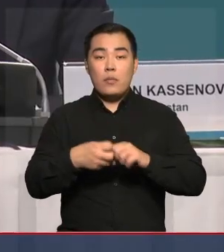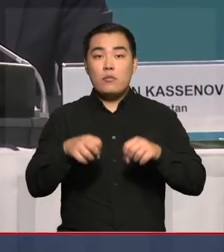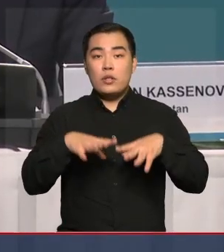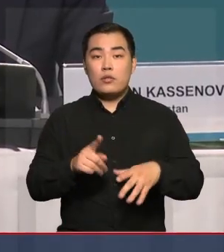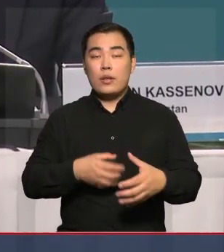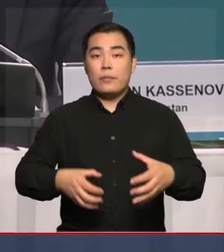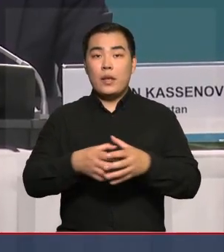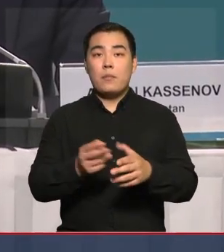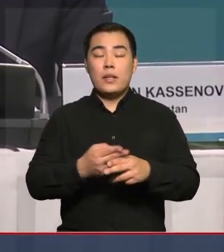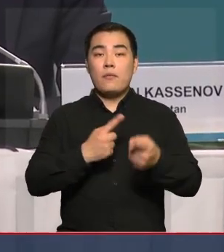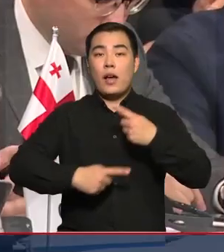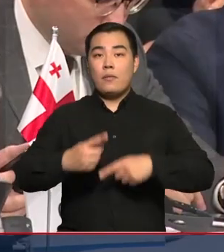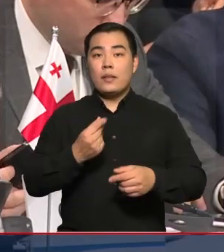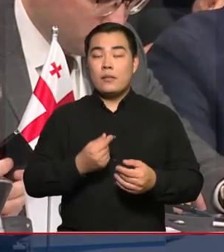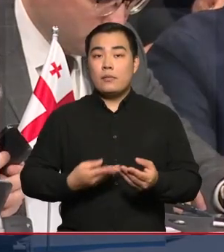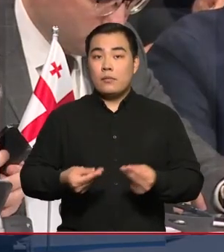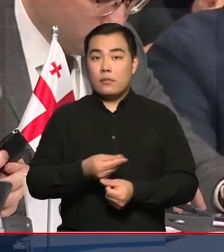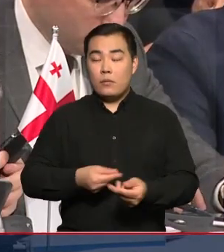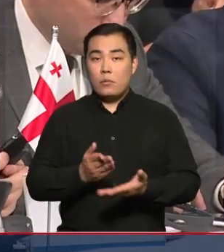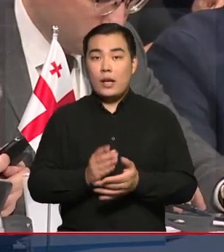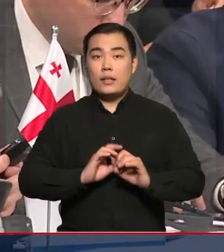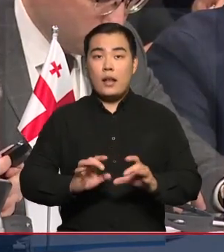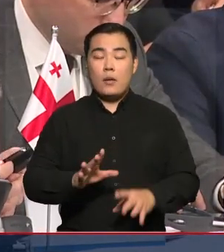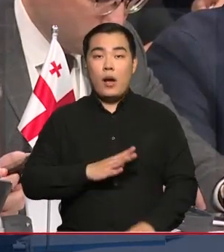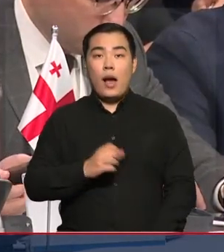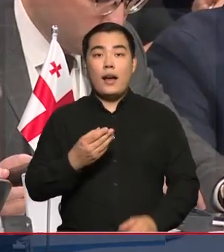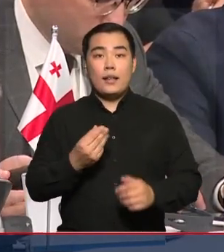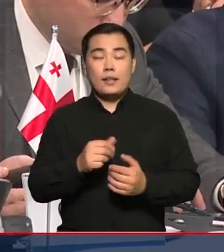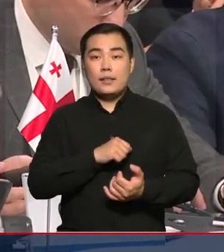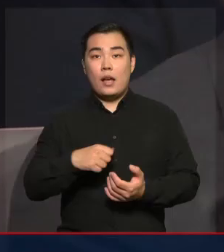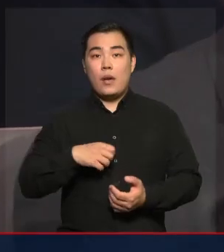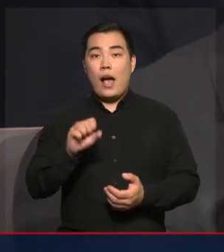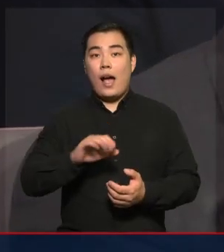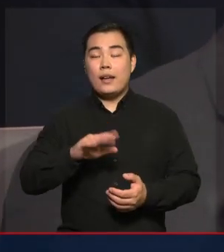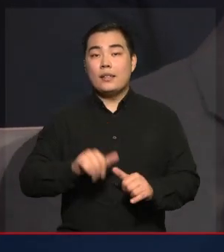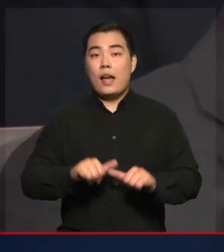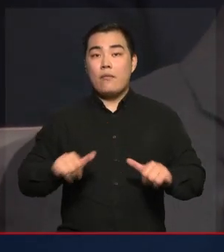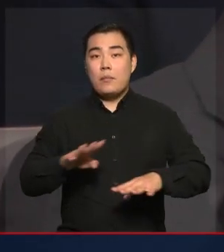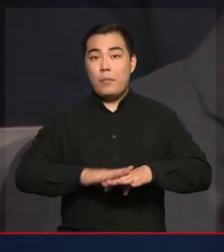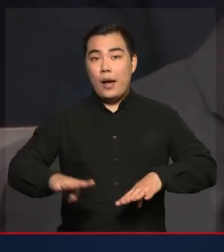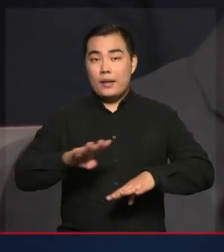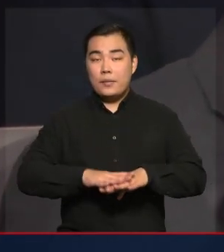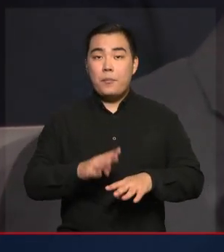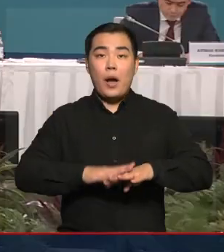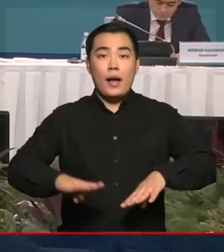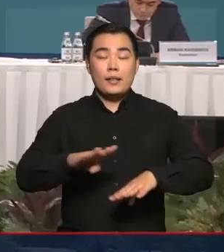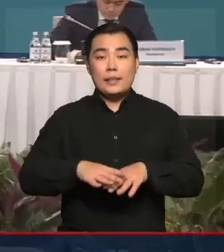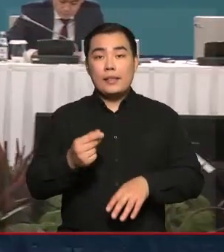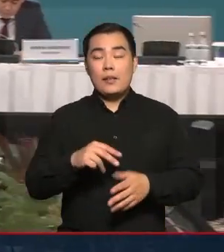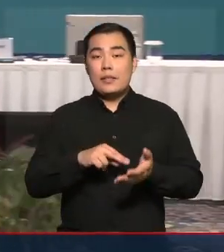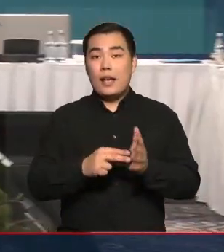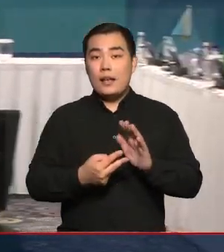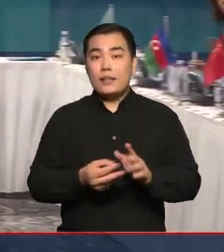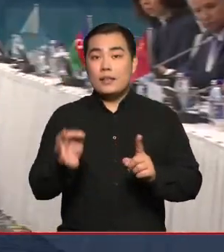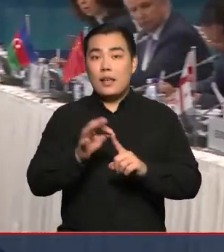чешуге қайтарымсыз қаржы жиналатыны мәлім болды. Ал қаражатты үйлестіретін Азия Даму Банкі. Банк ақшаның мақсатты